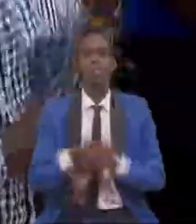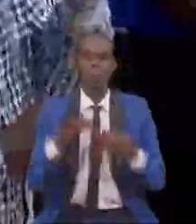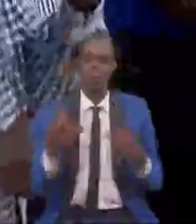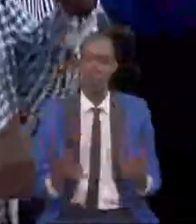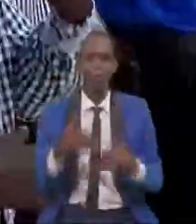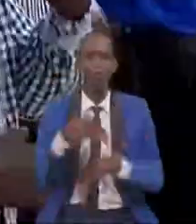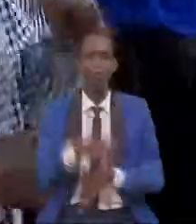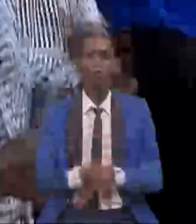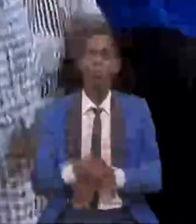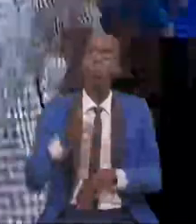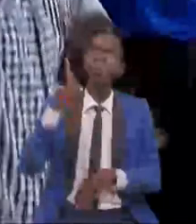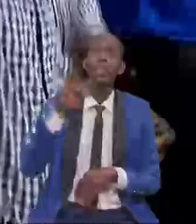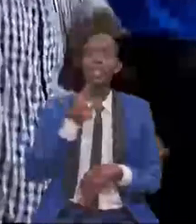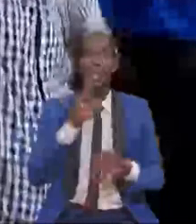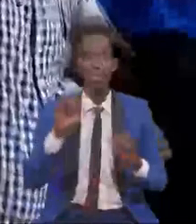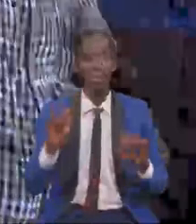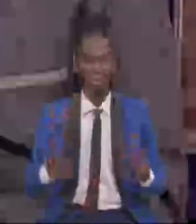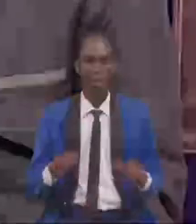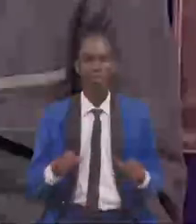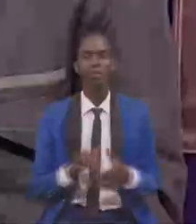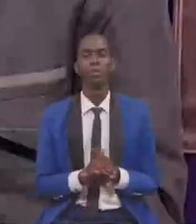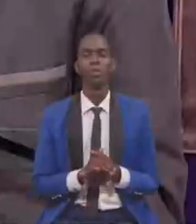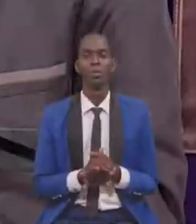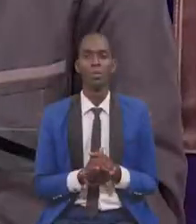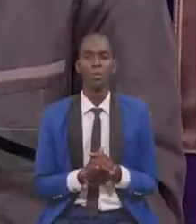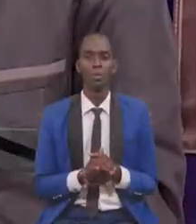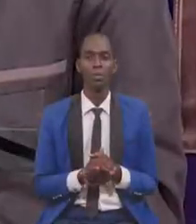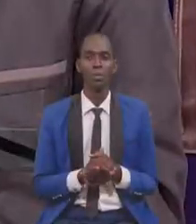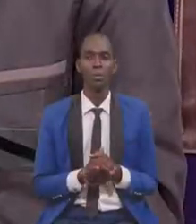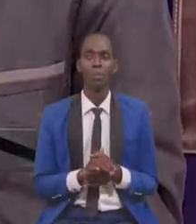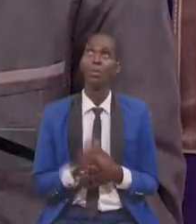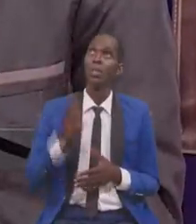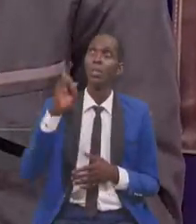Ce soir, le Seigneur est capable.